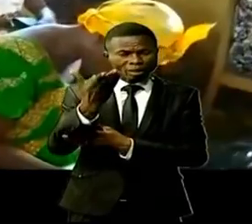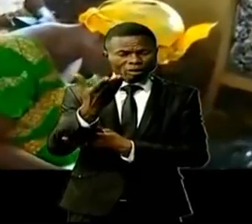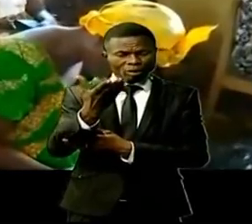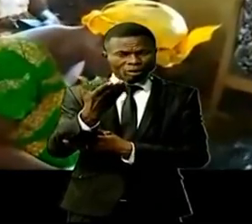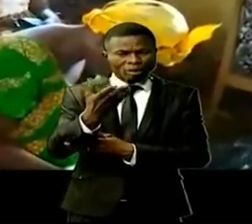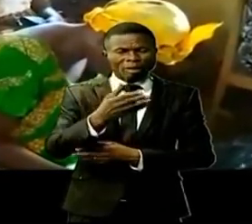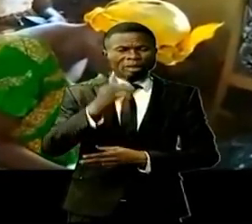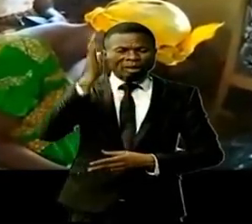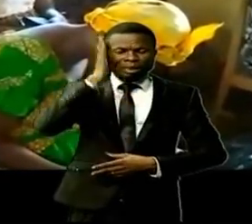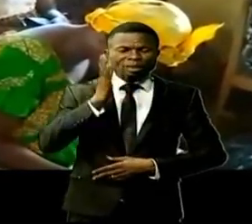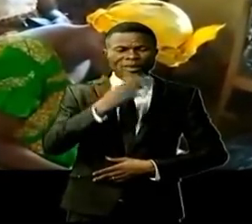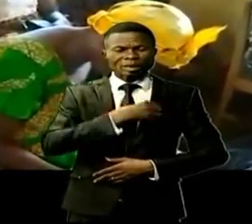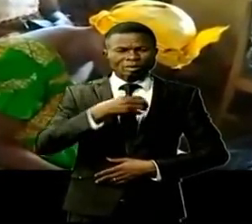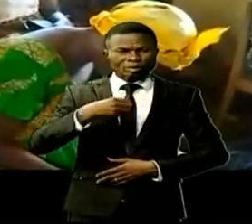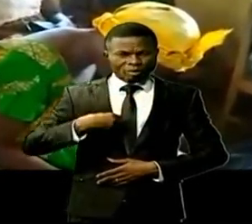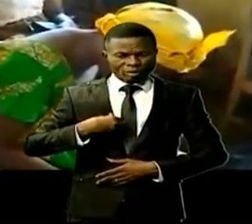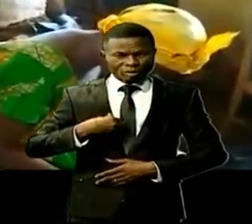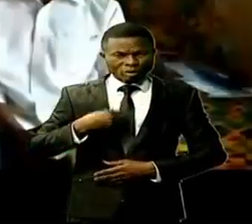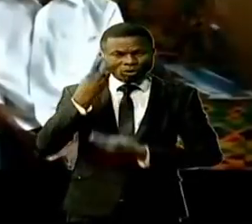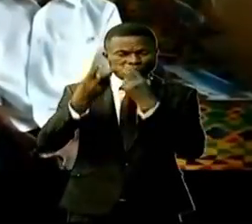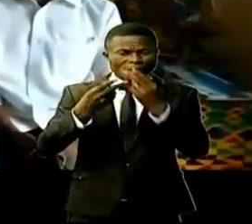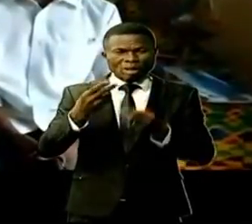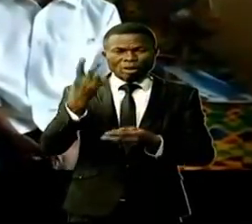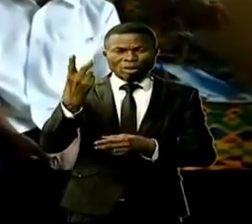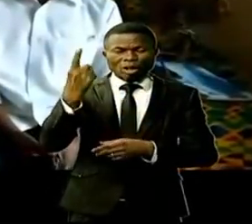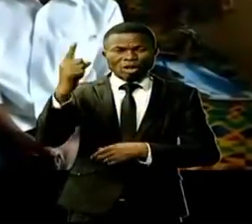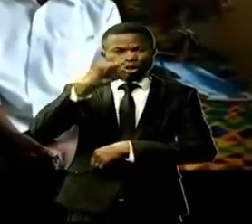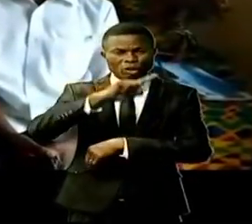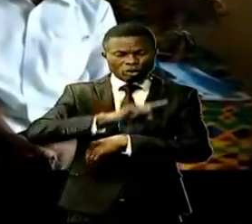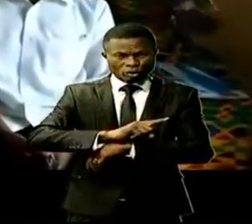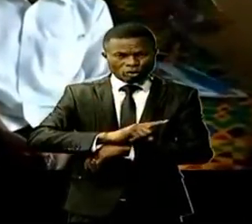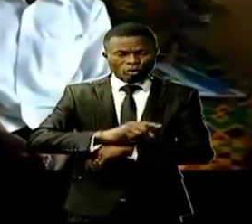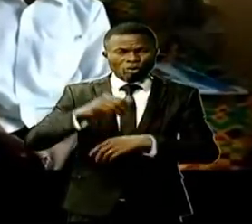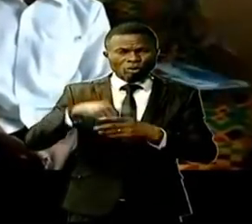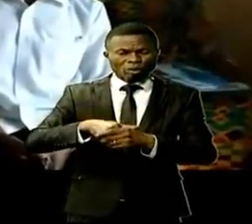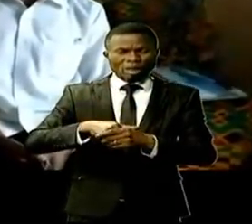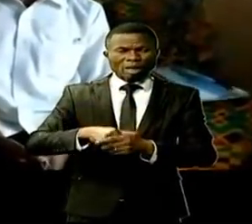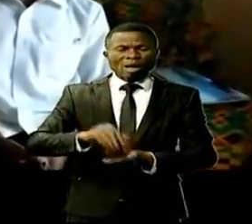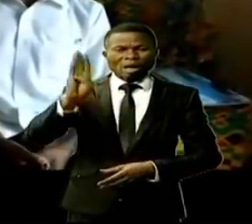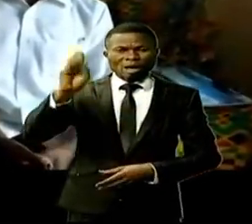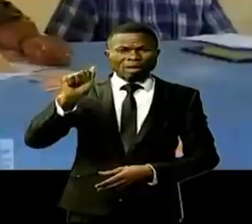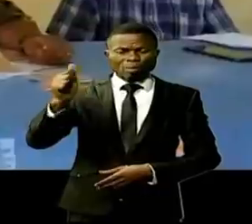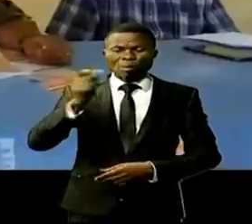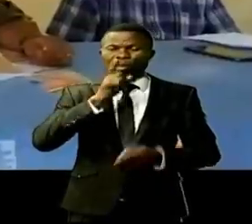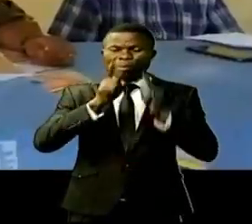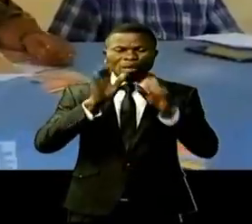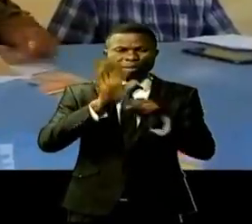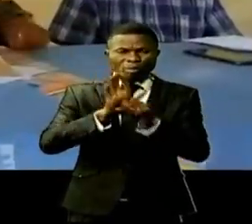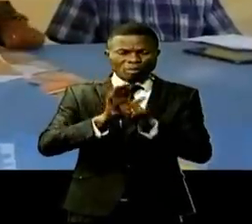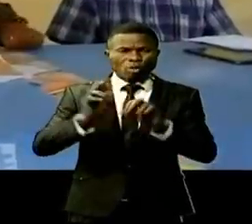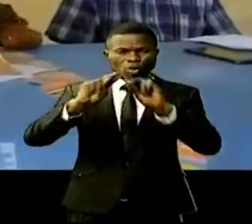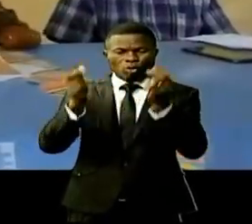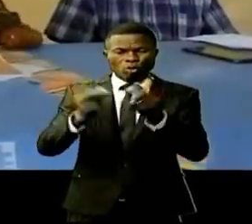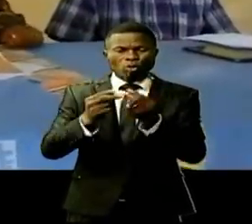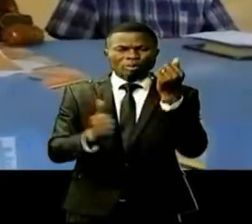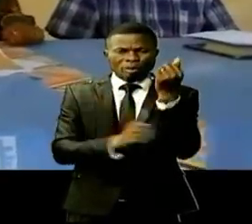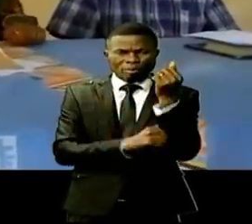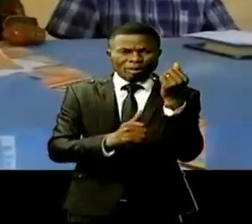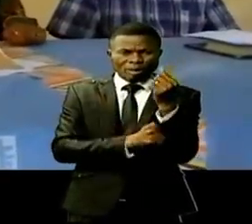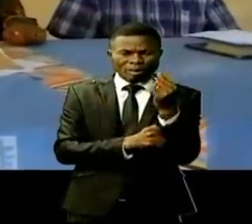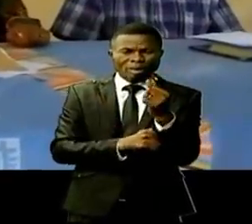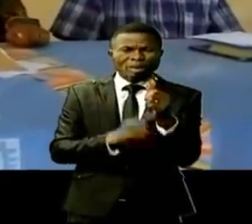affectueusement Sainte-Mère, a passé plus de 24 heures au chef-lieu de Bagata pour s'entretenir avec plusieurs couches de la population